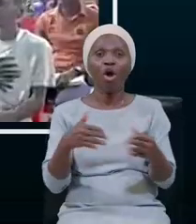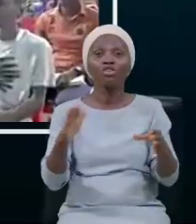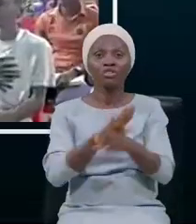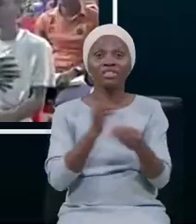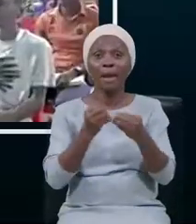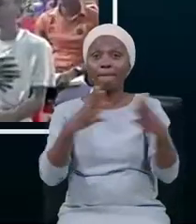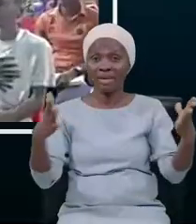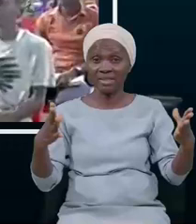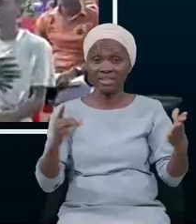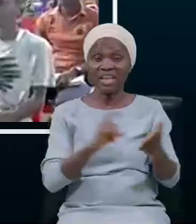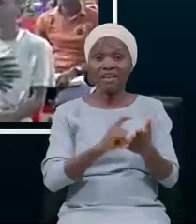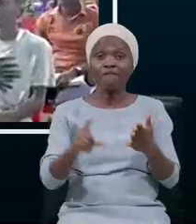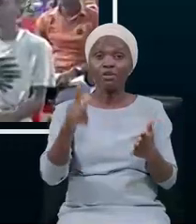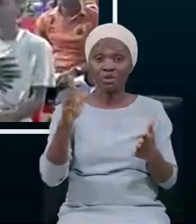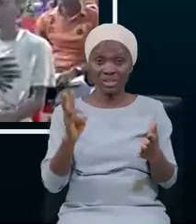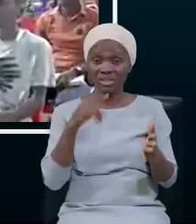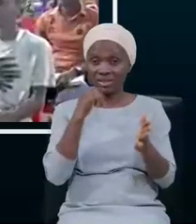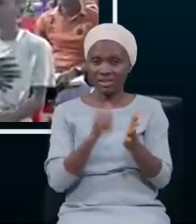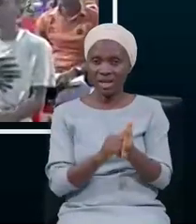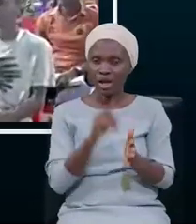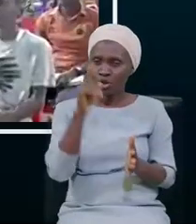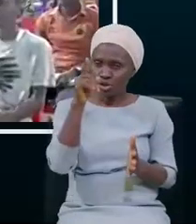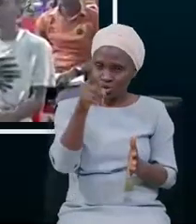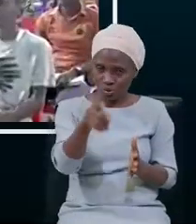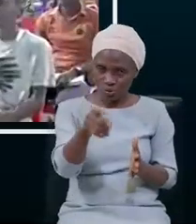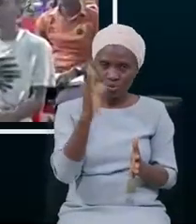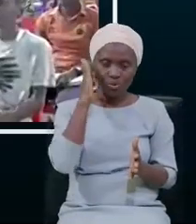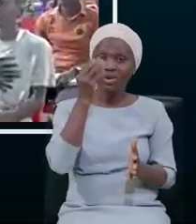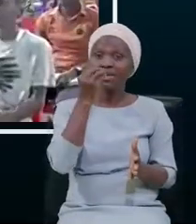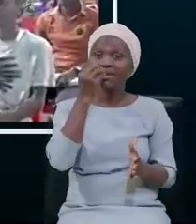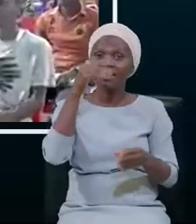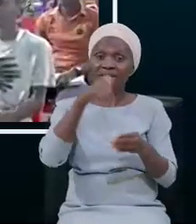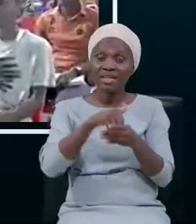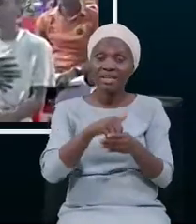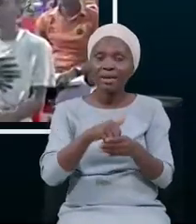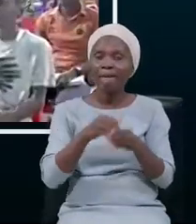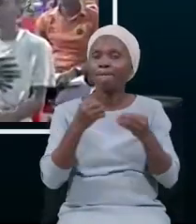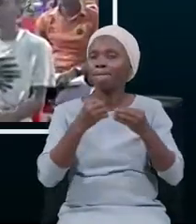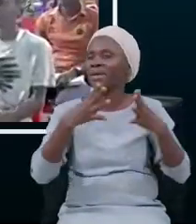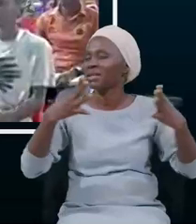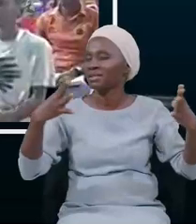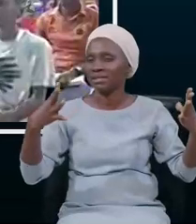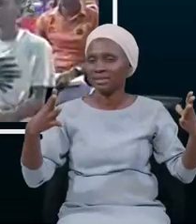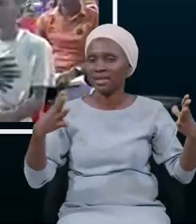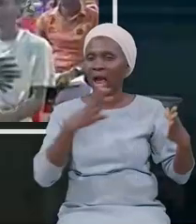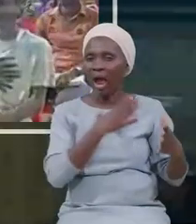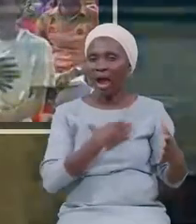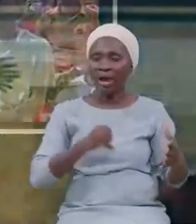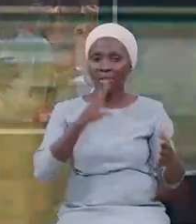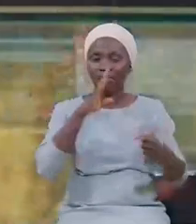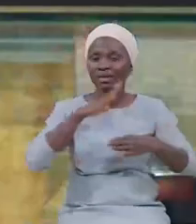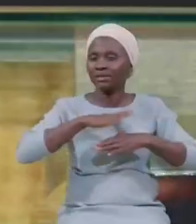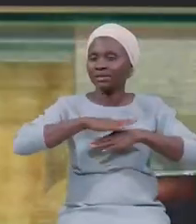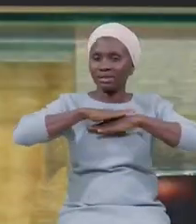La toute surabondance. Verset 6. Qui dit que. Et vous